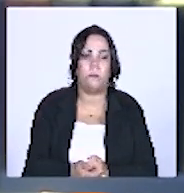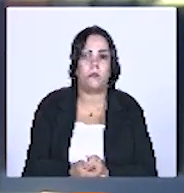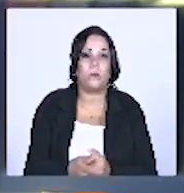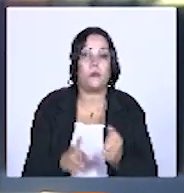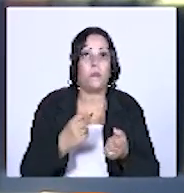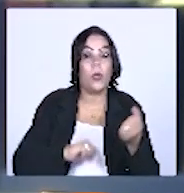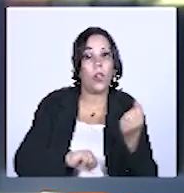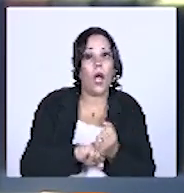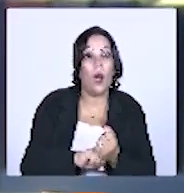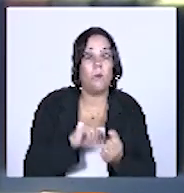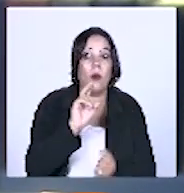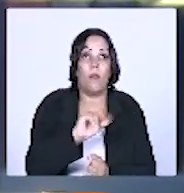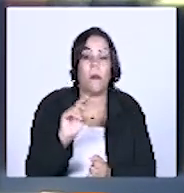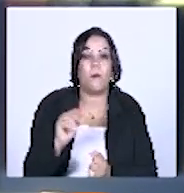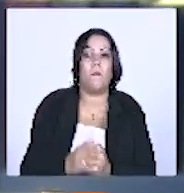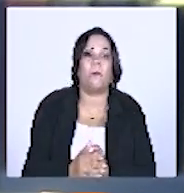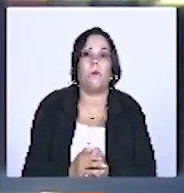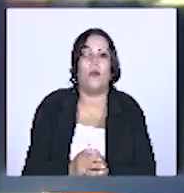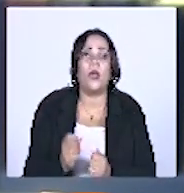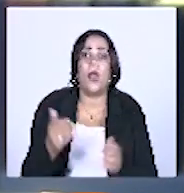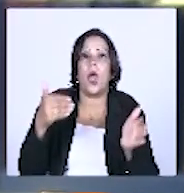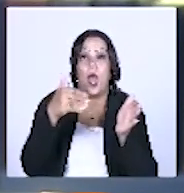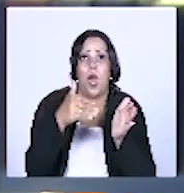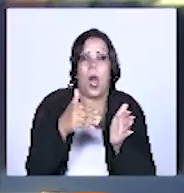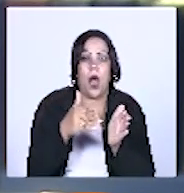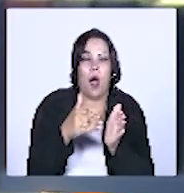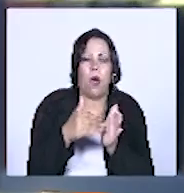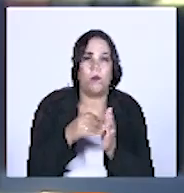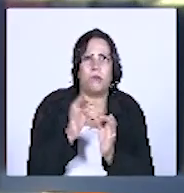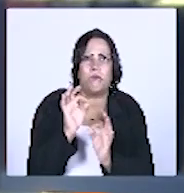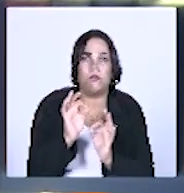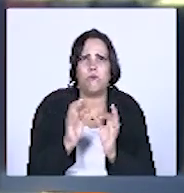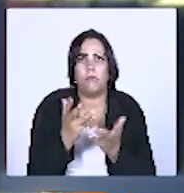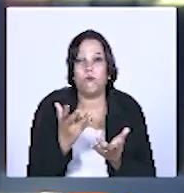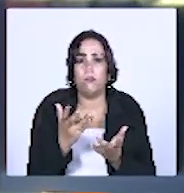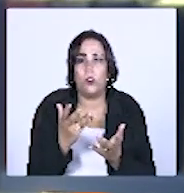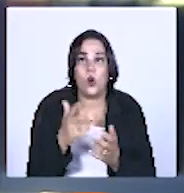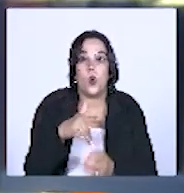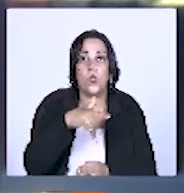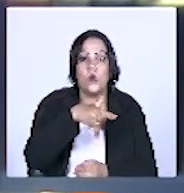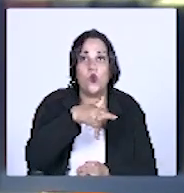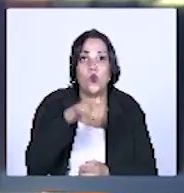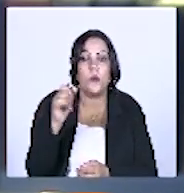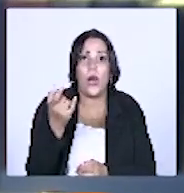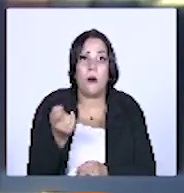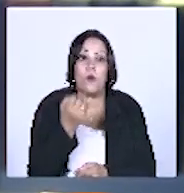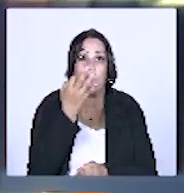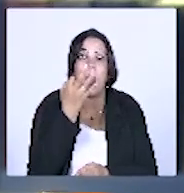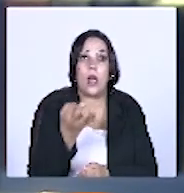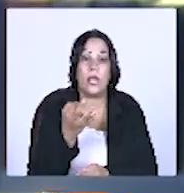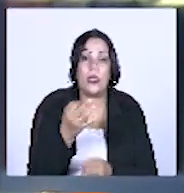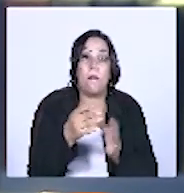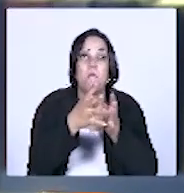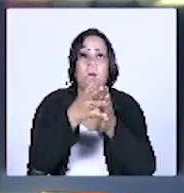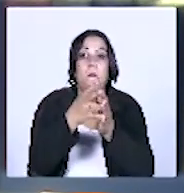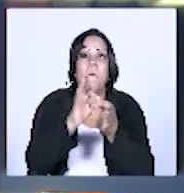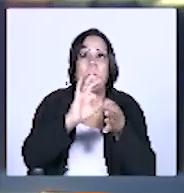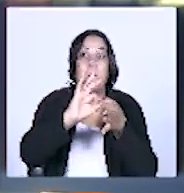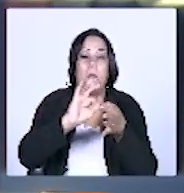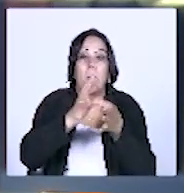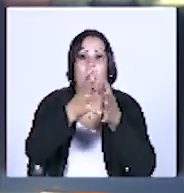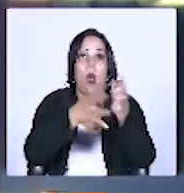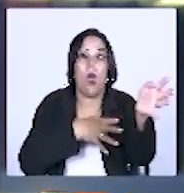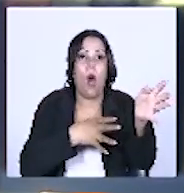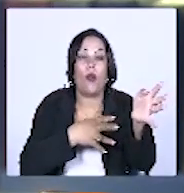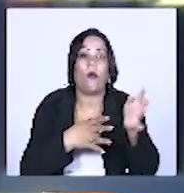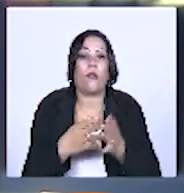ده طبقا لخر تقديرات 655 مليار جنيه